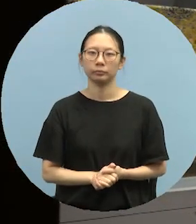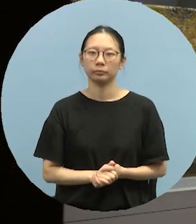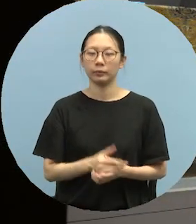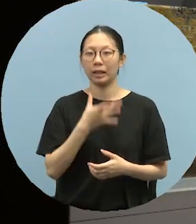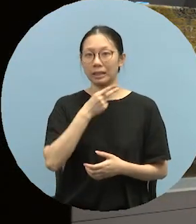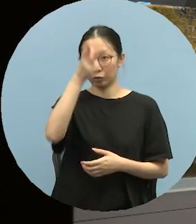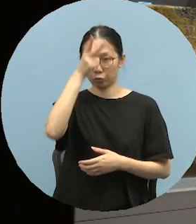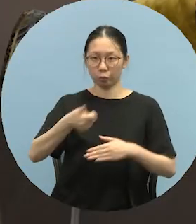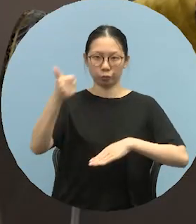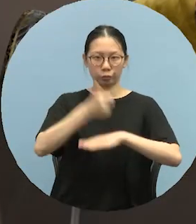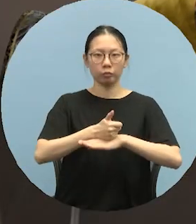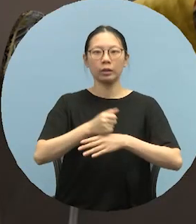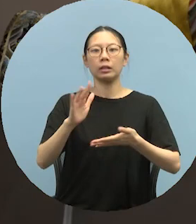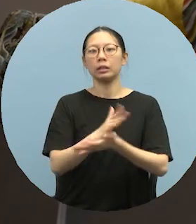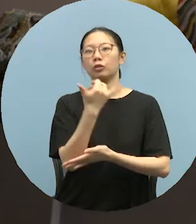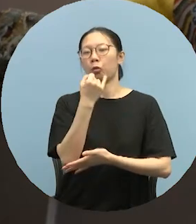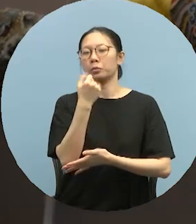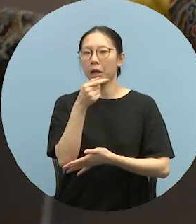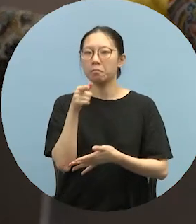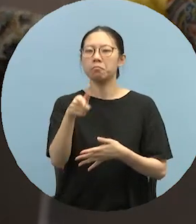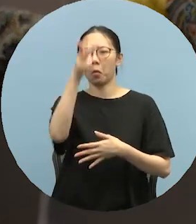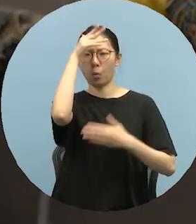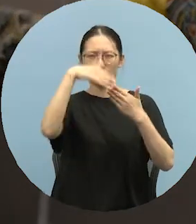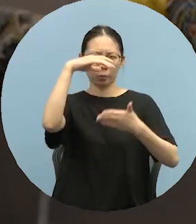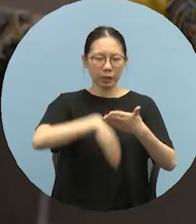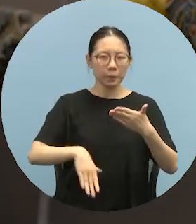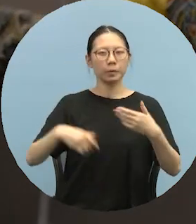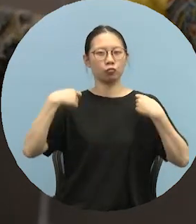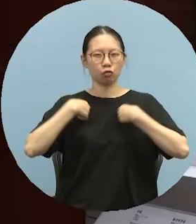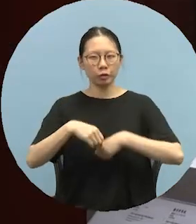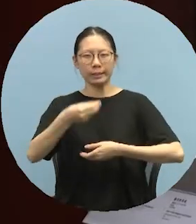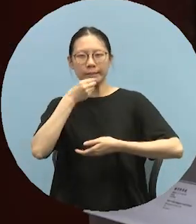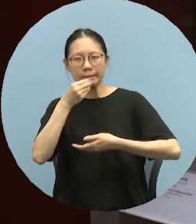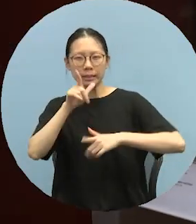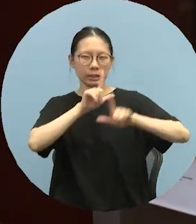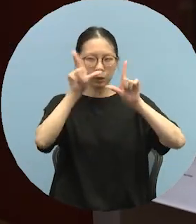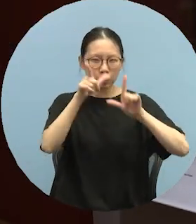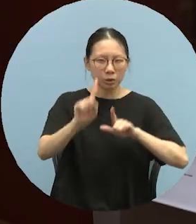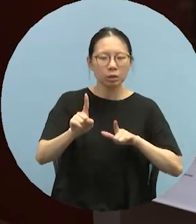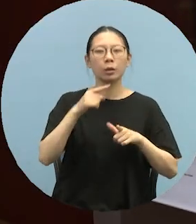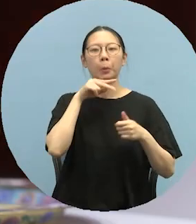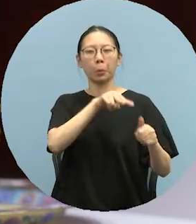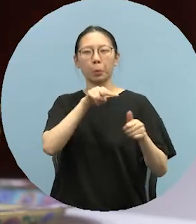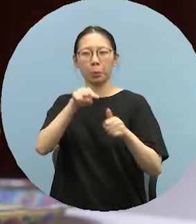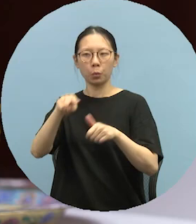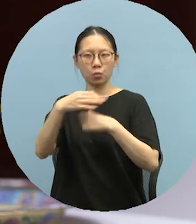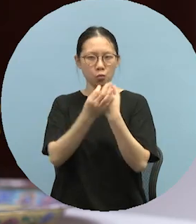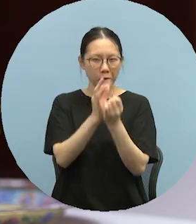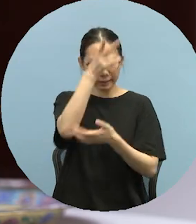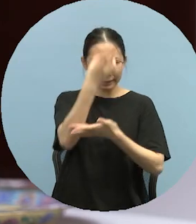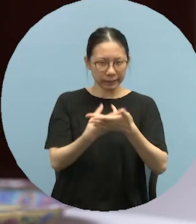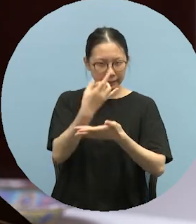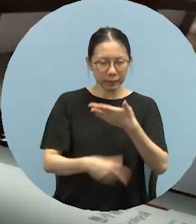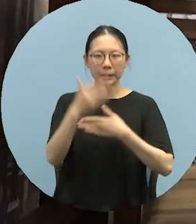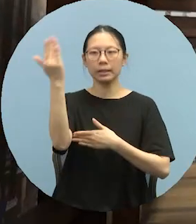乾隆帝在位60年，一国之君在紫禁城的衣食起居是怎样治国理政，可以在展厅二睇